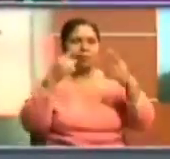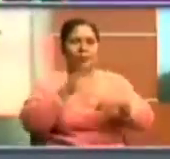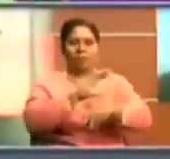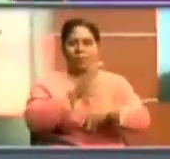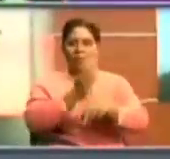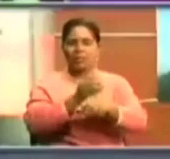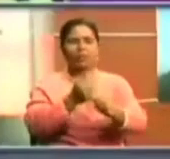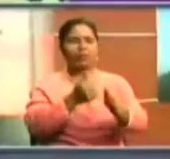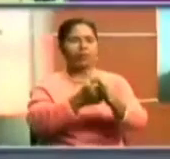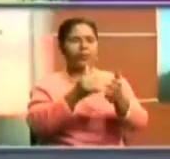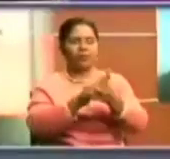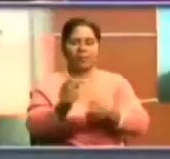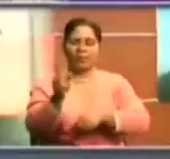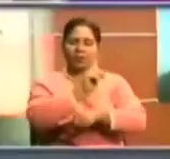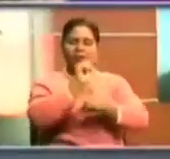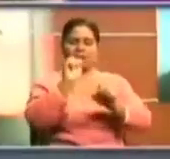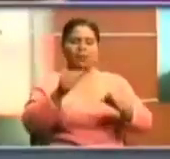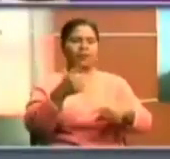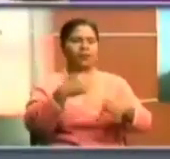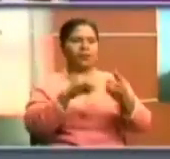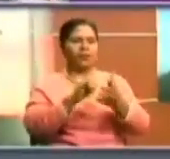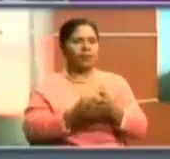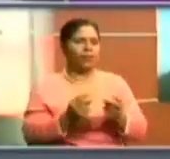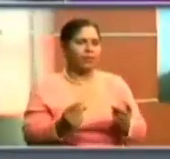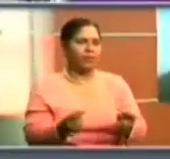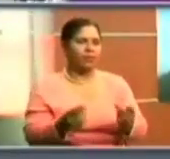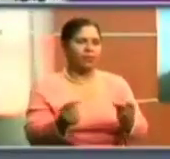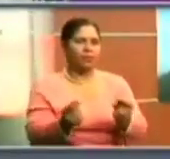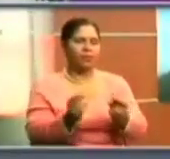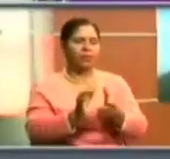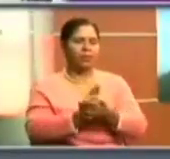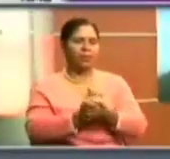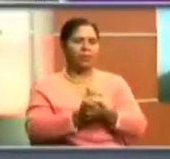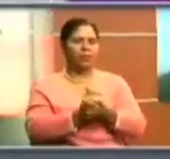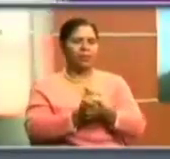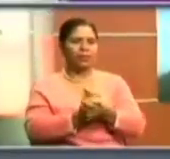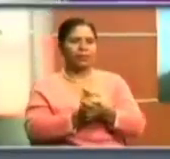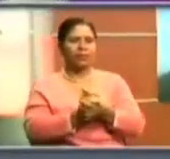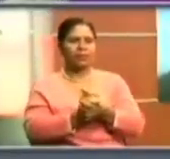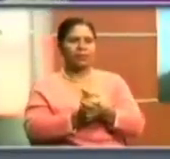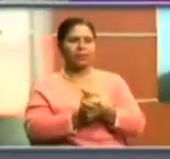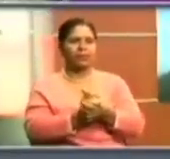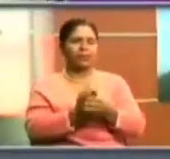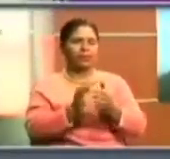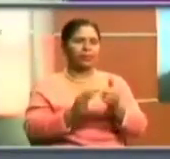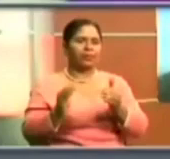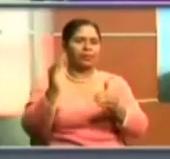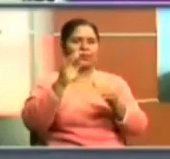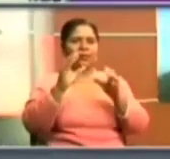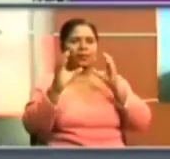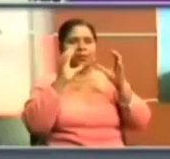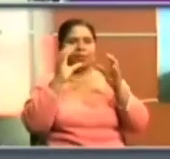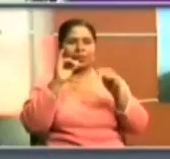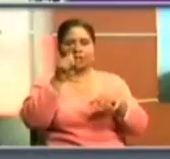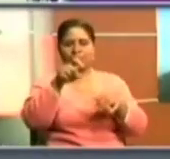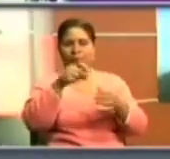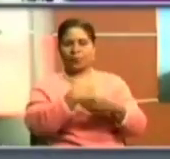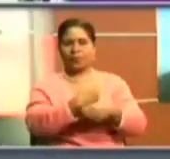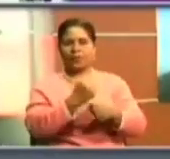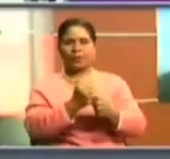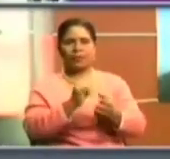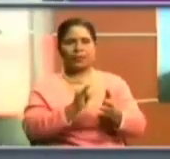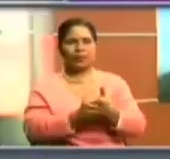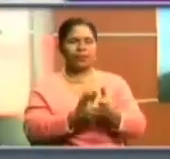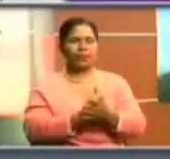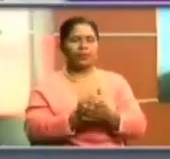suivi nan jou kap vini yo. Rapide, rapide! Nou nap moute yon komite de